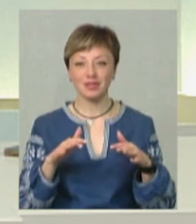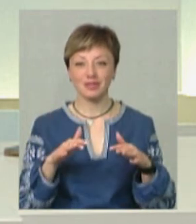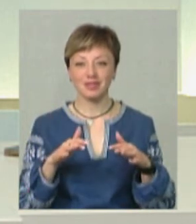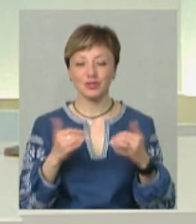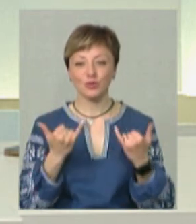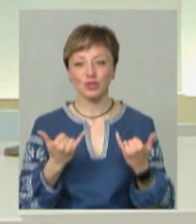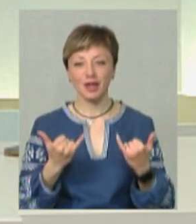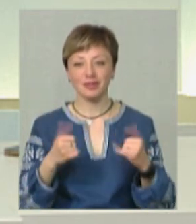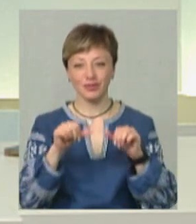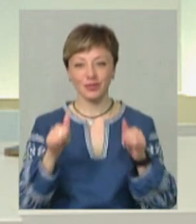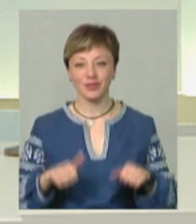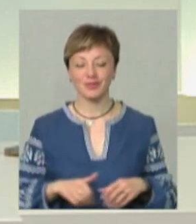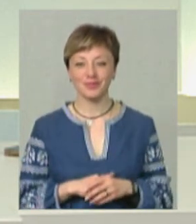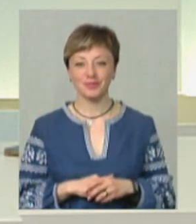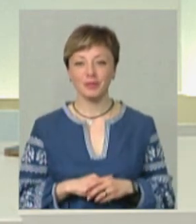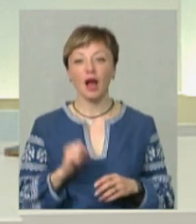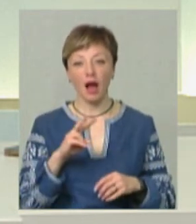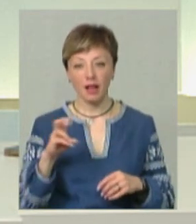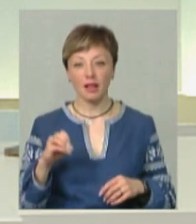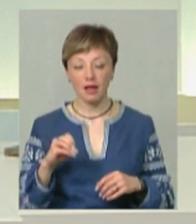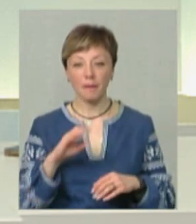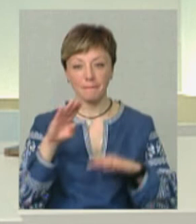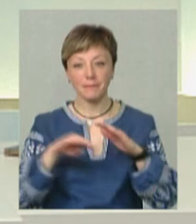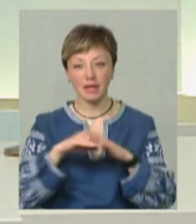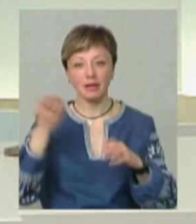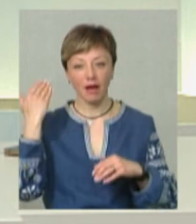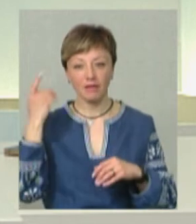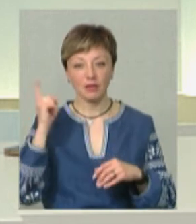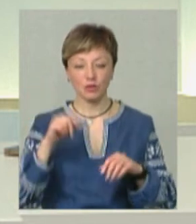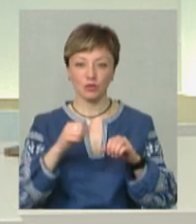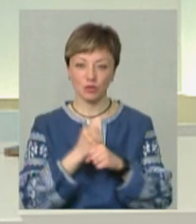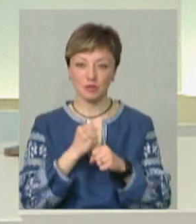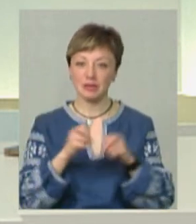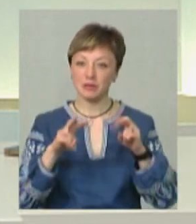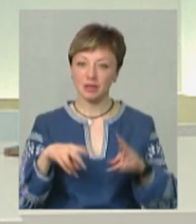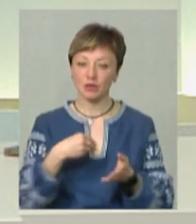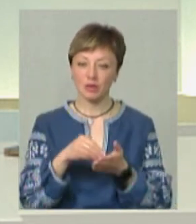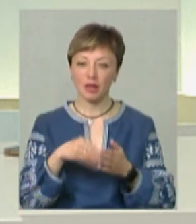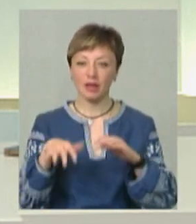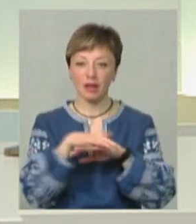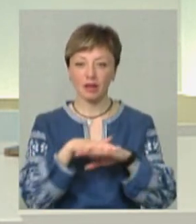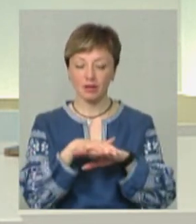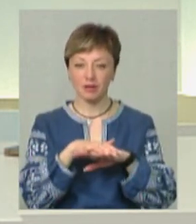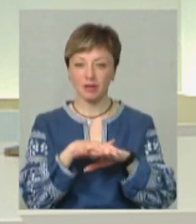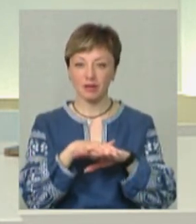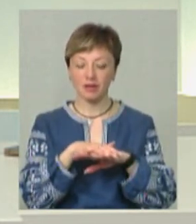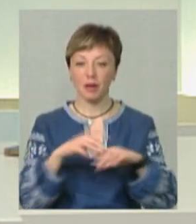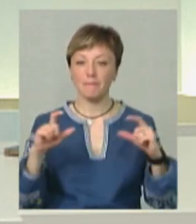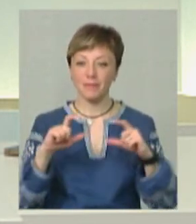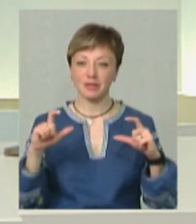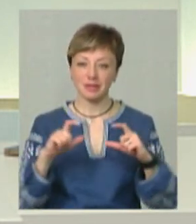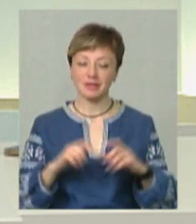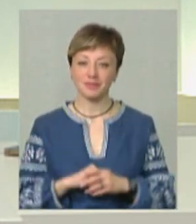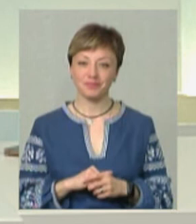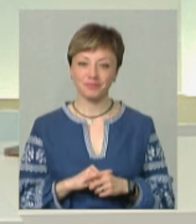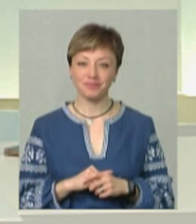такого більш сучасного варіанту, але воно під давнину зроблено. Тобто я їх купувала в спеціальних етнічних етнокрамницях, як